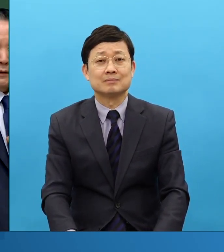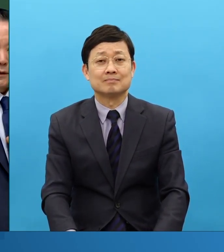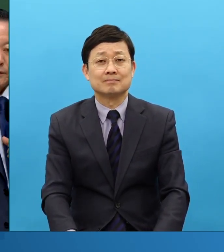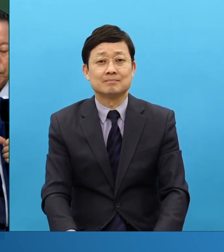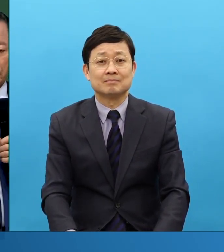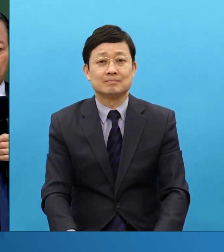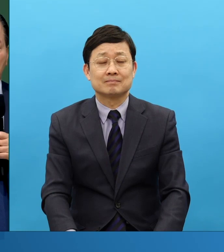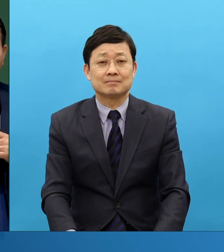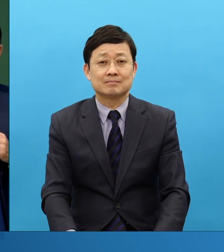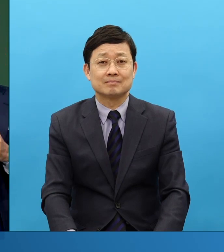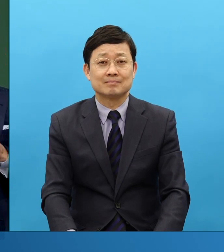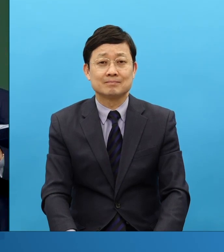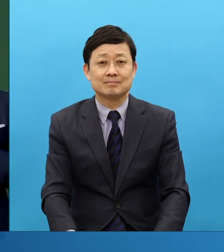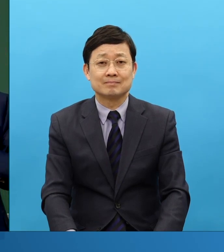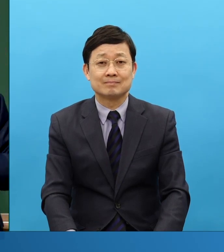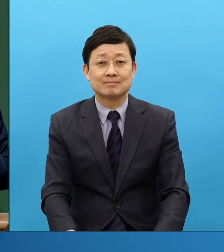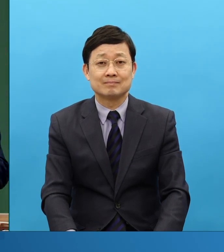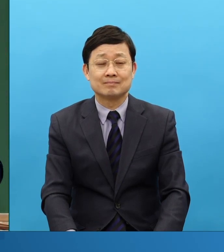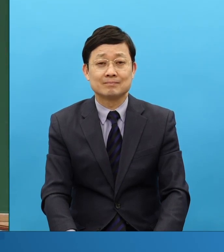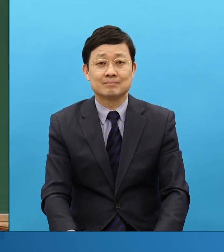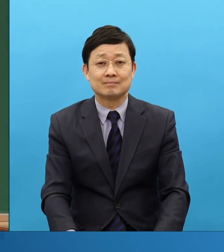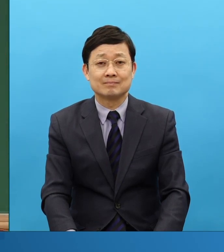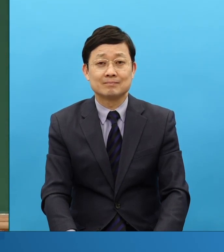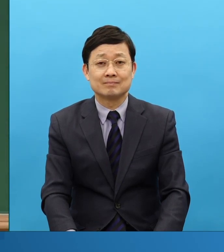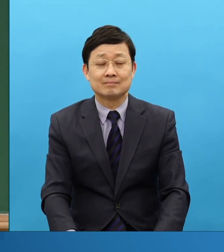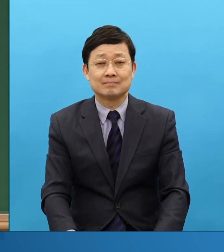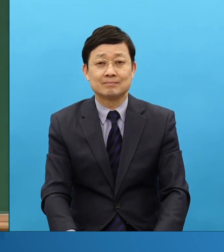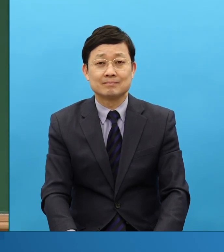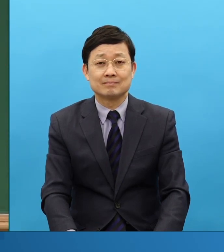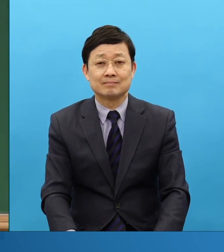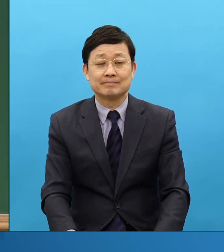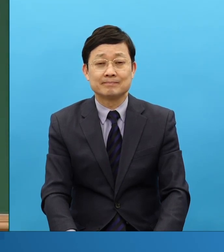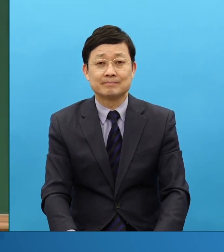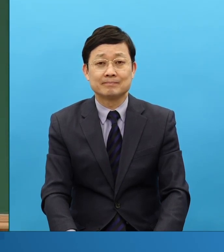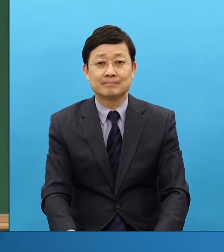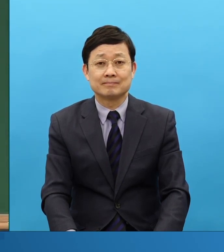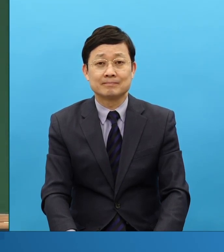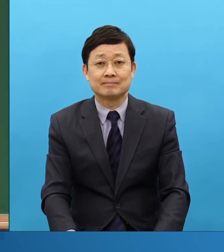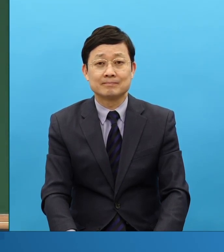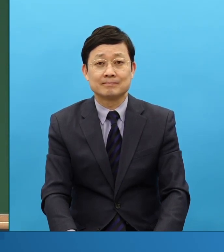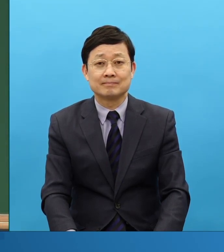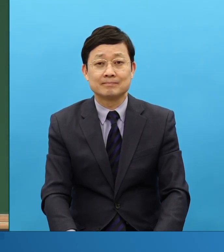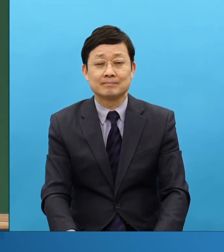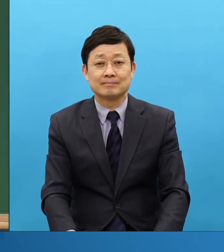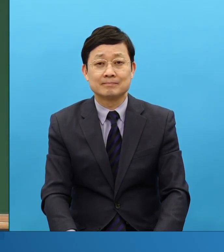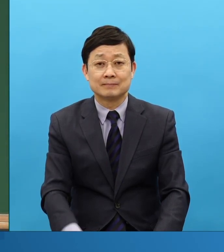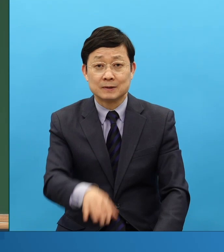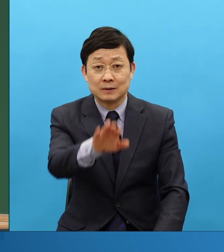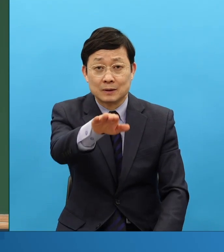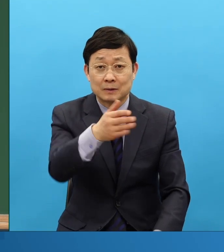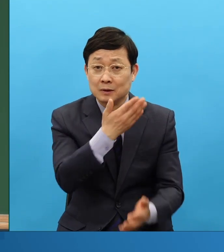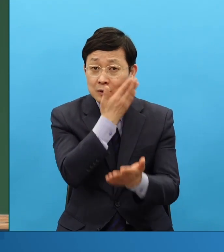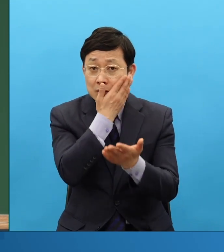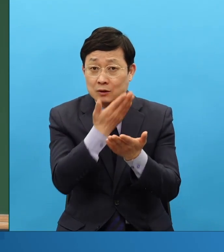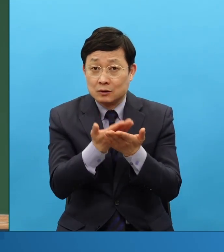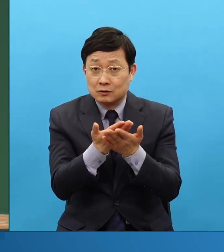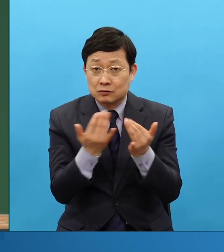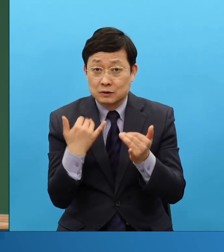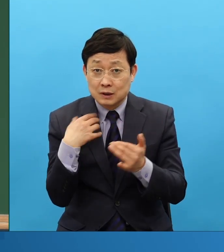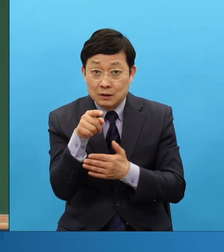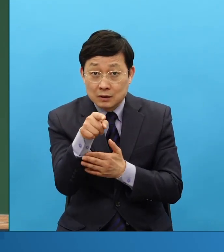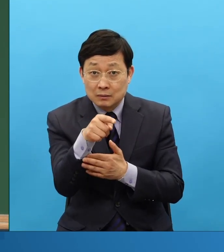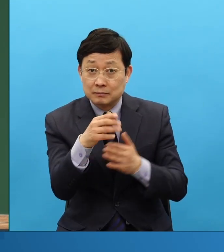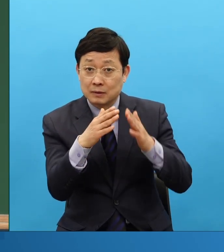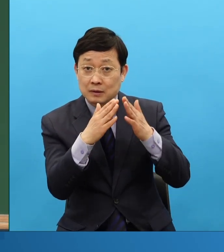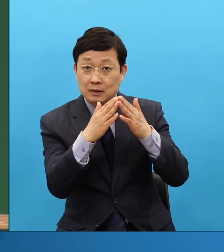정말 여러분 중직자 여러분이 만나는 현장 사람에게 필요한 것을 줘야 되는 겁니다. You have to give what is necessary